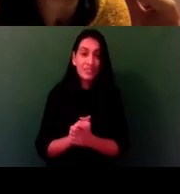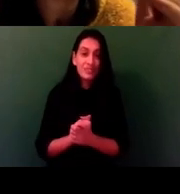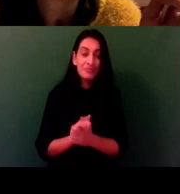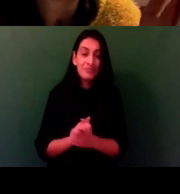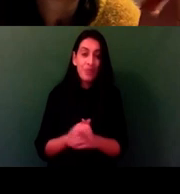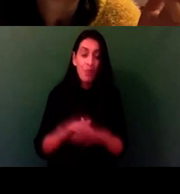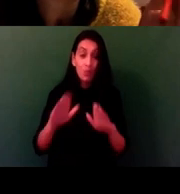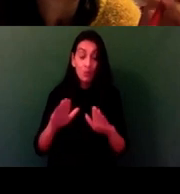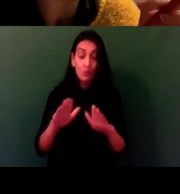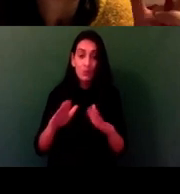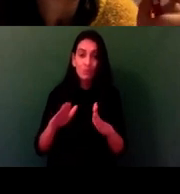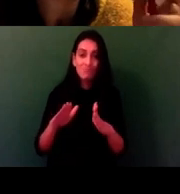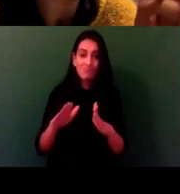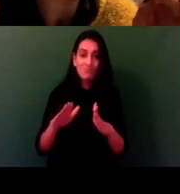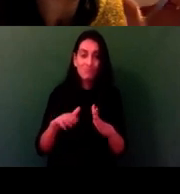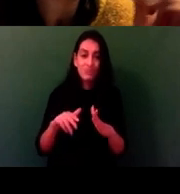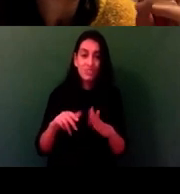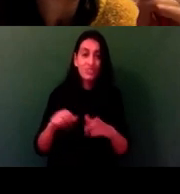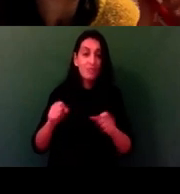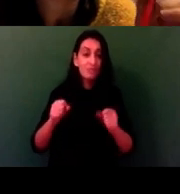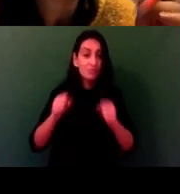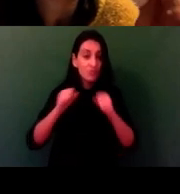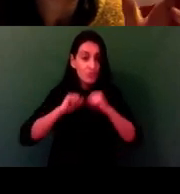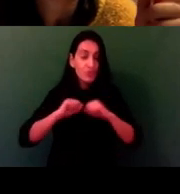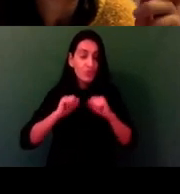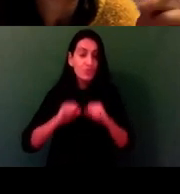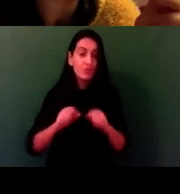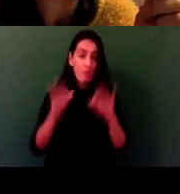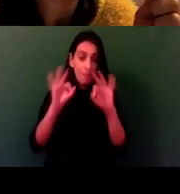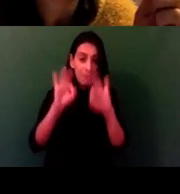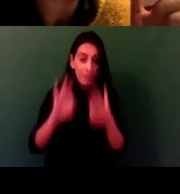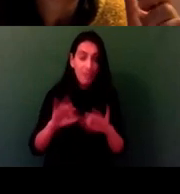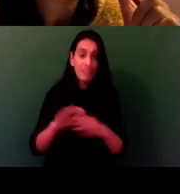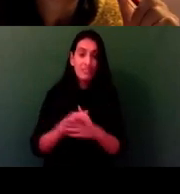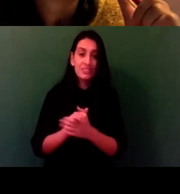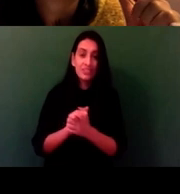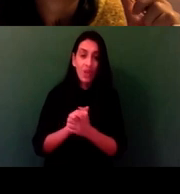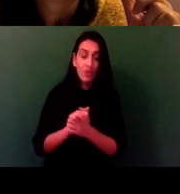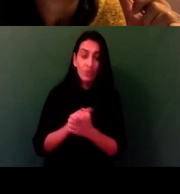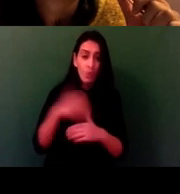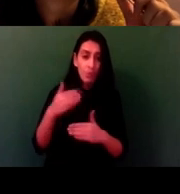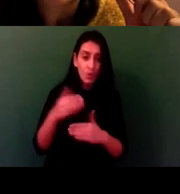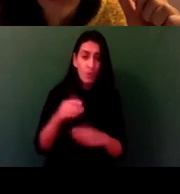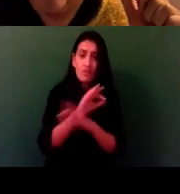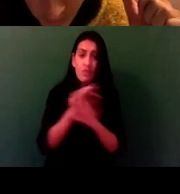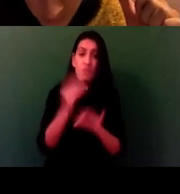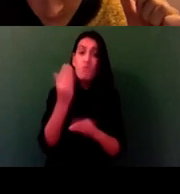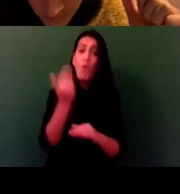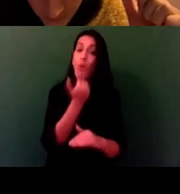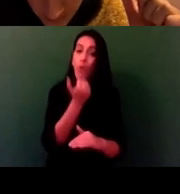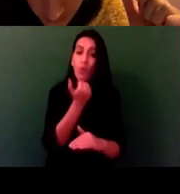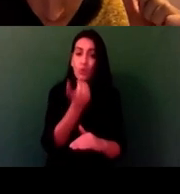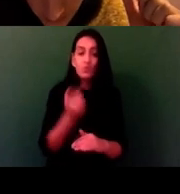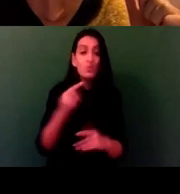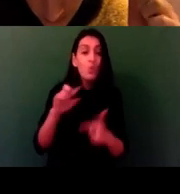imgelemin içerisinde ürettikçe de pratiğe dönüşeni de şöyle bir yarım ayaklı bir şey oluyormuş gibi geliyor. O yüzden aslında tüm değişim, yani